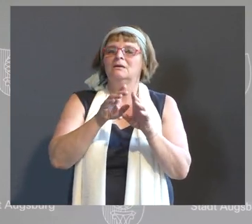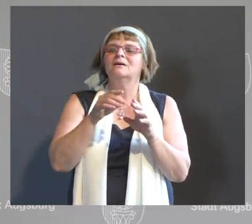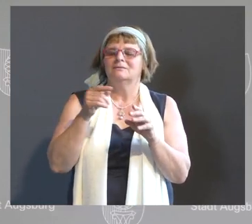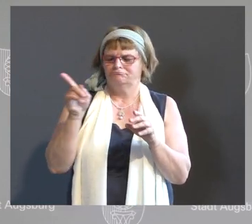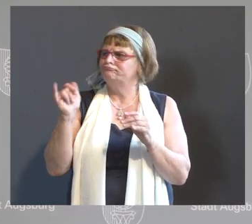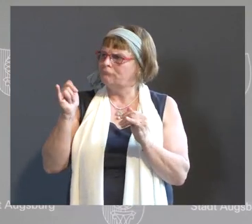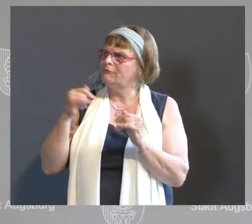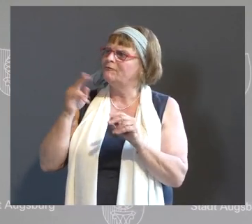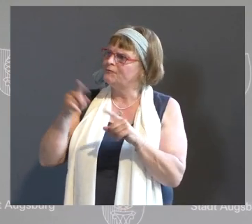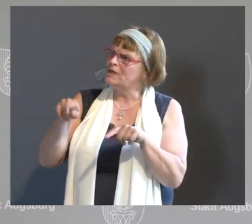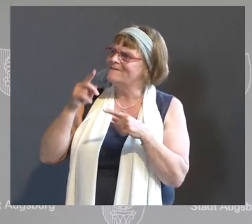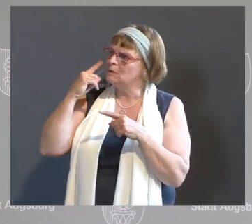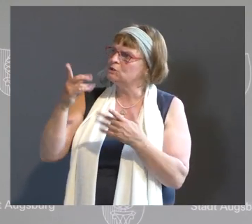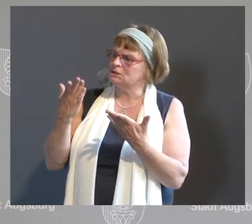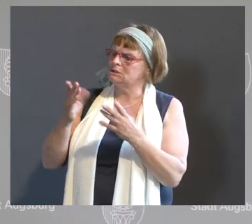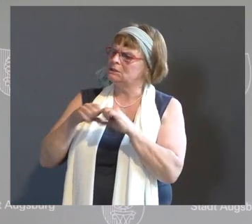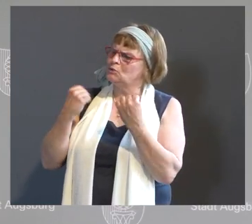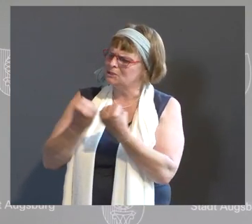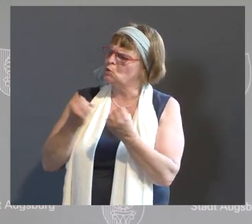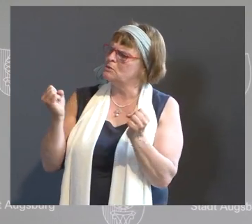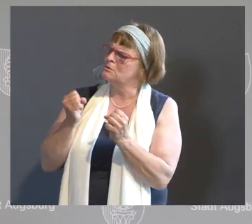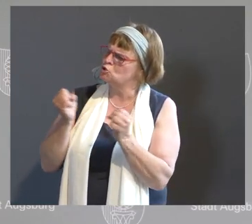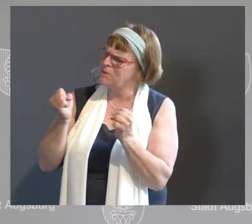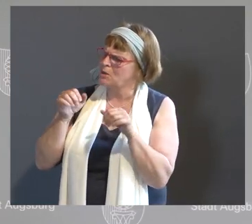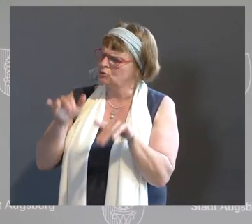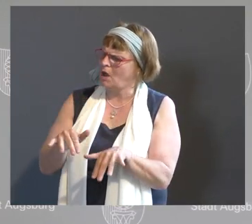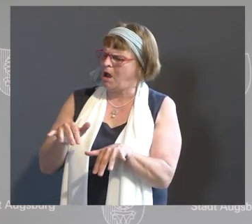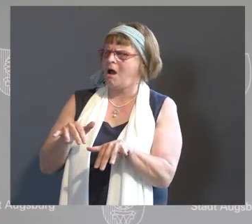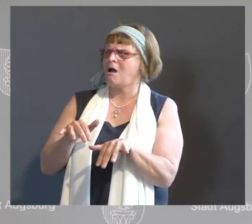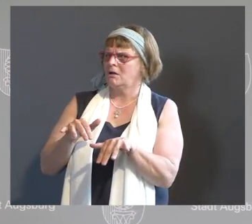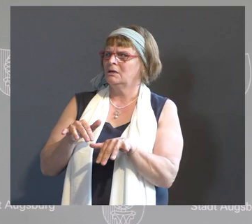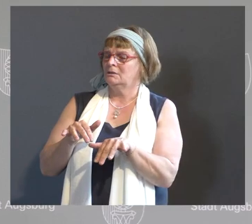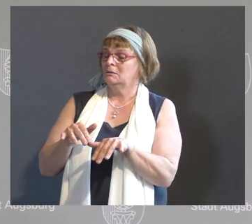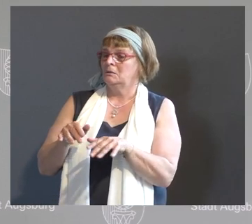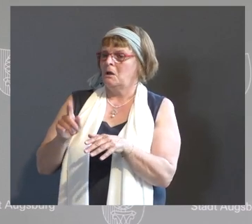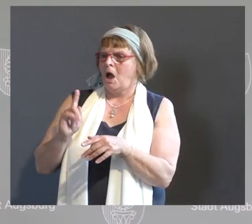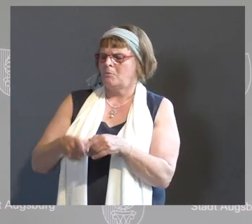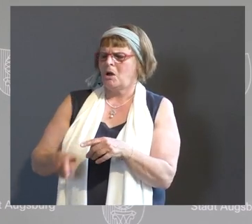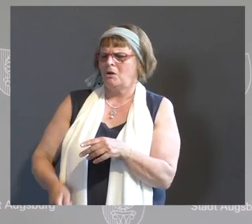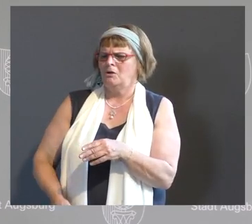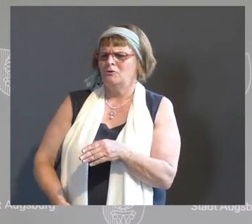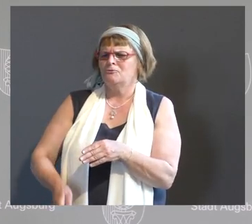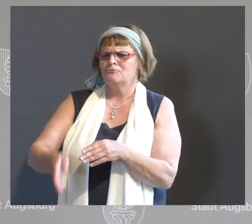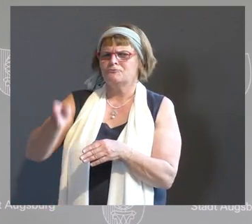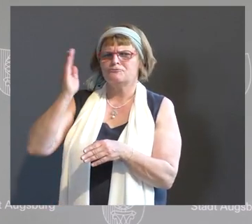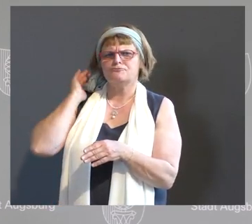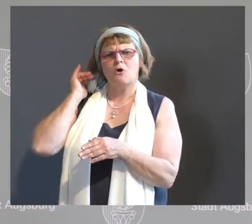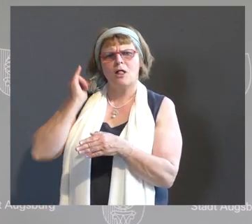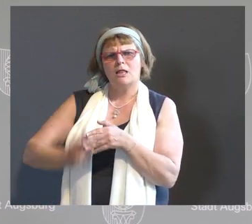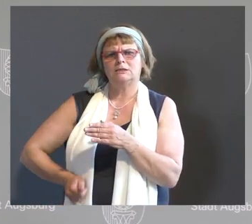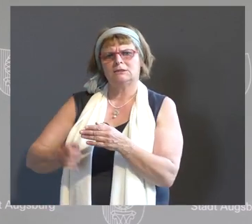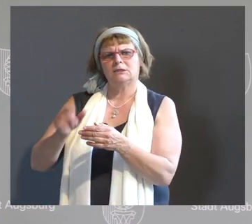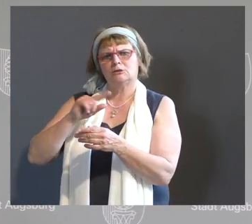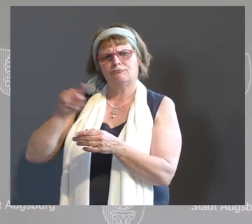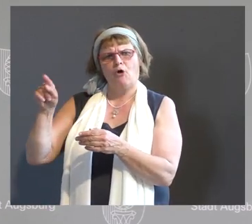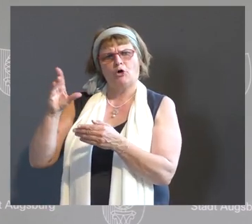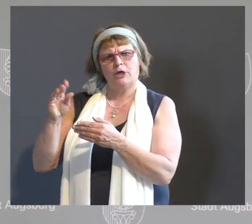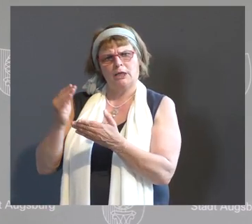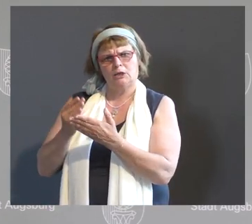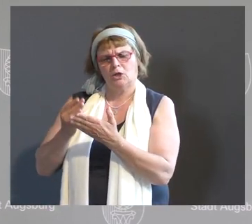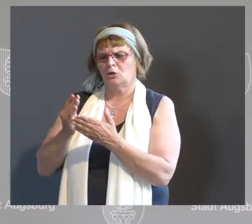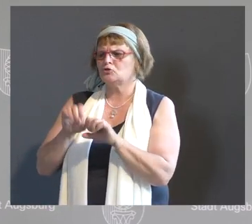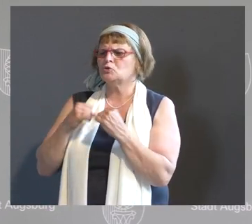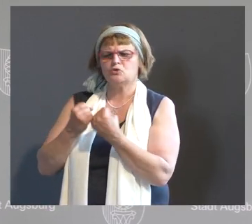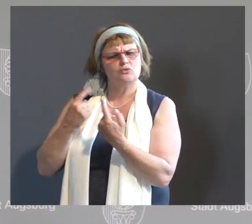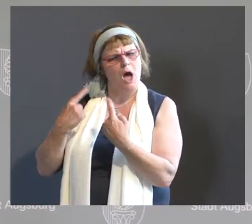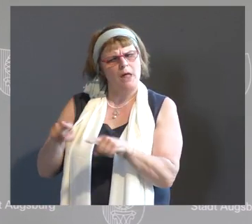angespannt sein kann, wobei ich das vorvergangene Wochenende jetzt nicht als exemplarisch darstellen will, weil natürlich die